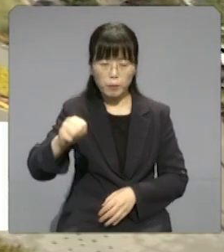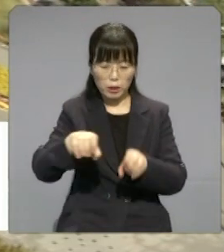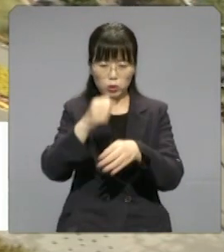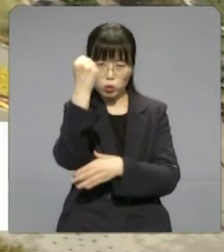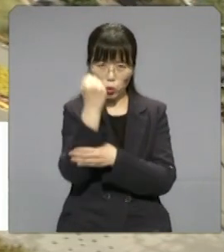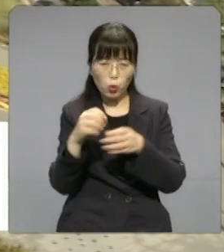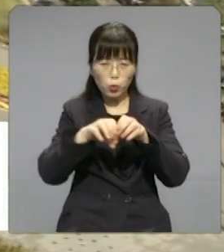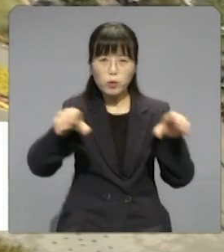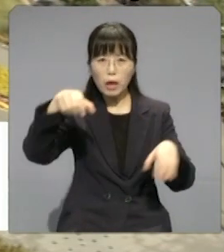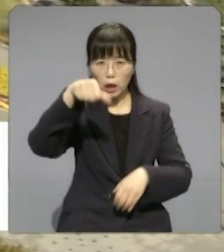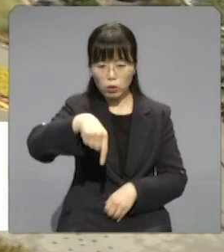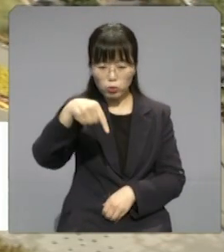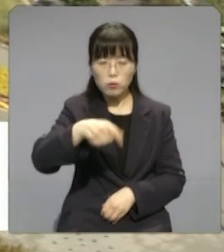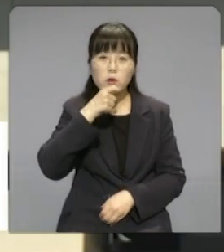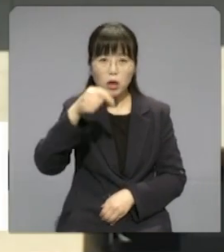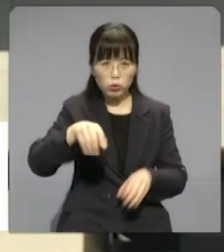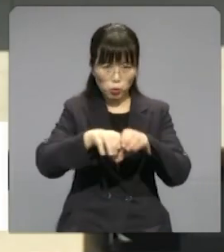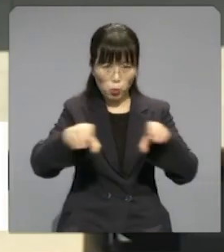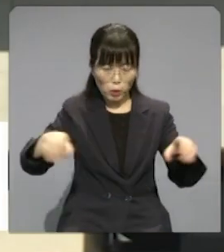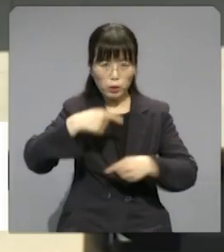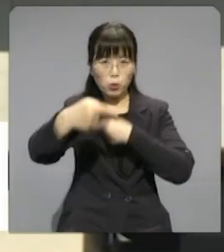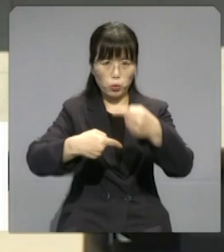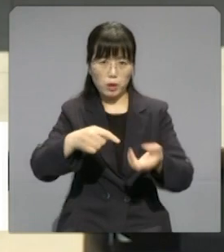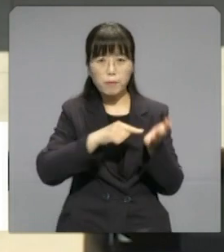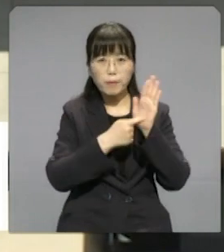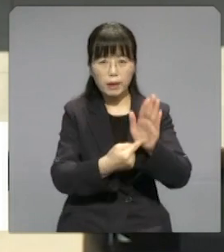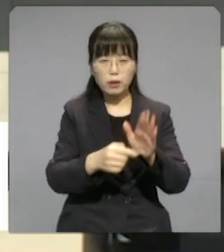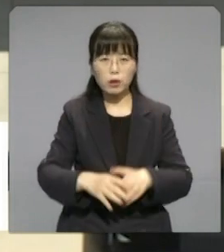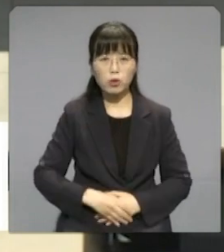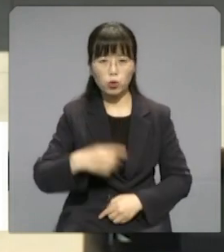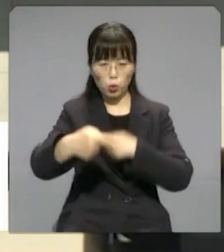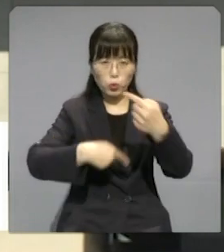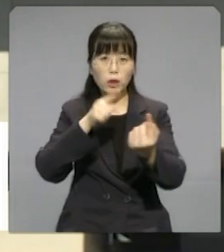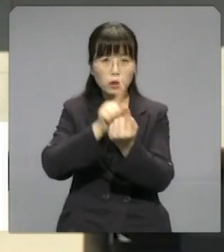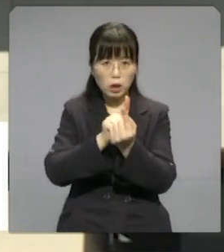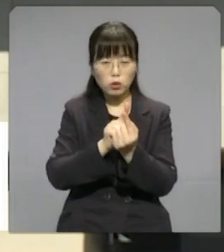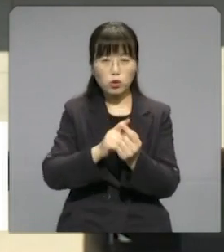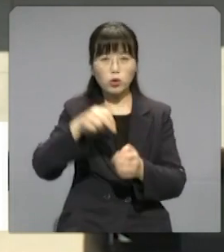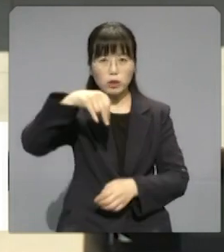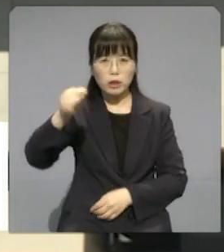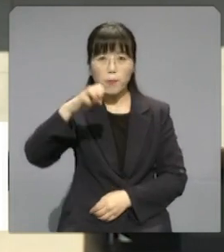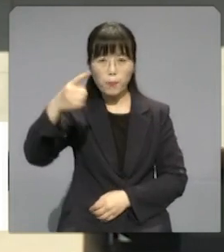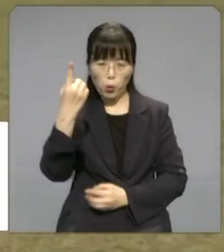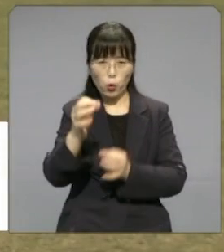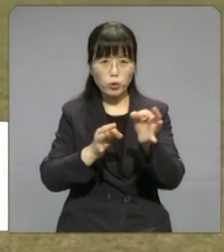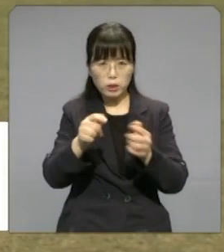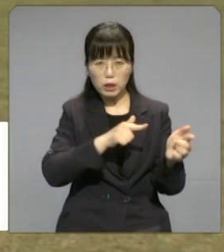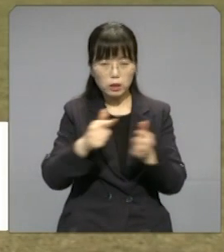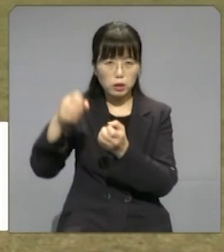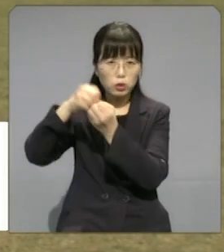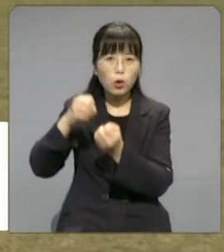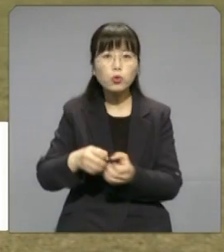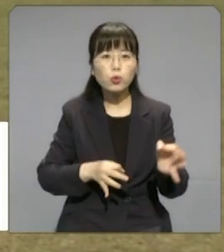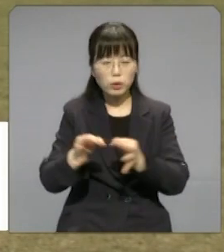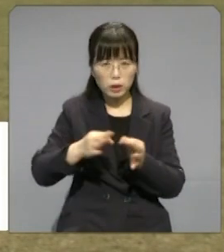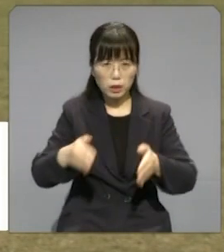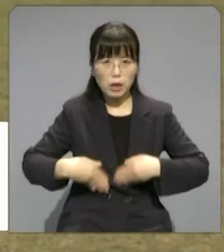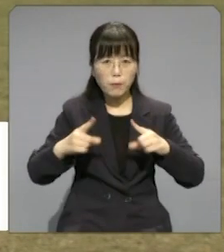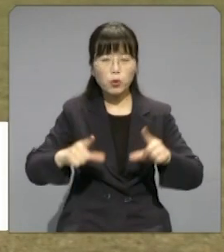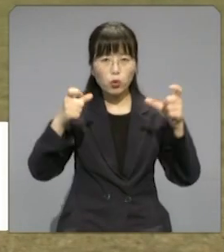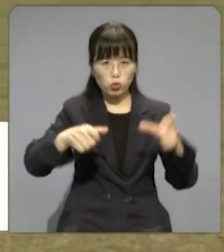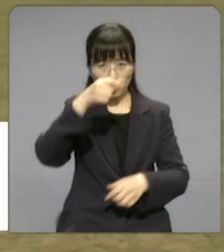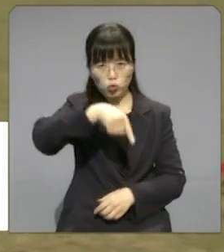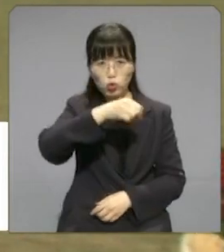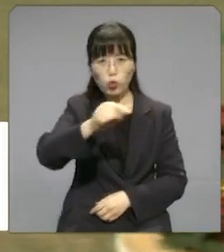상수도관을 교체한다고 밝혔습니다 교체 대상은 중구 심포 시장 등 전통시장과 남동구